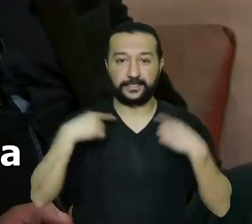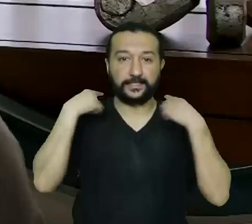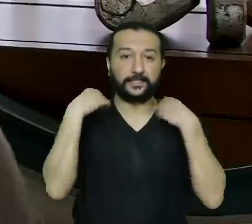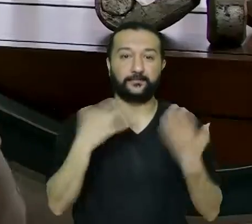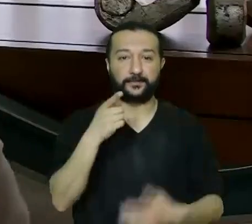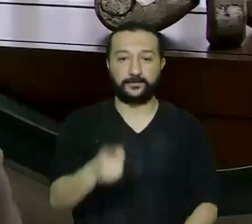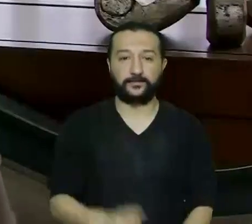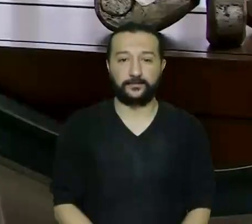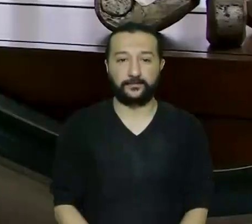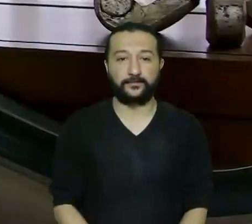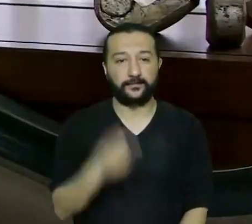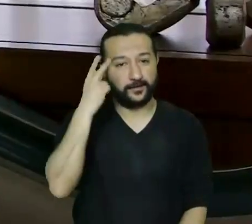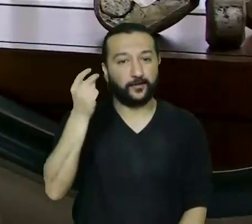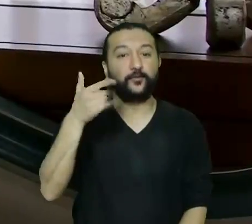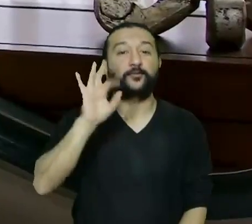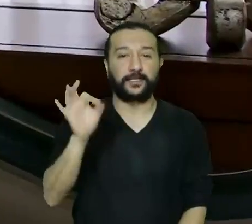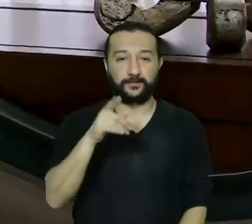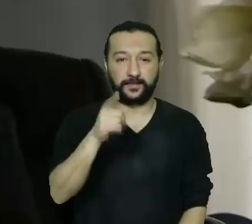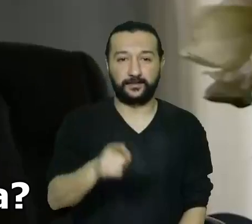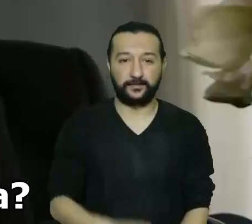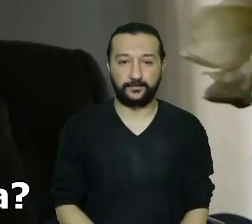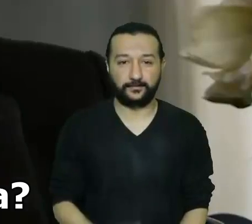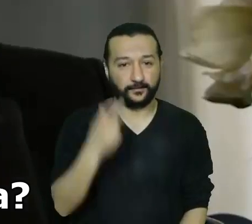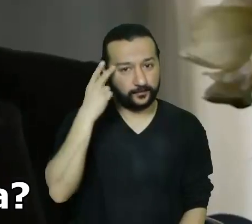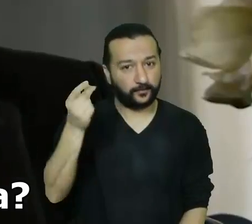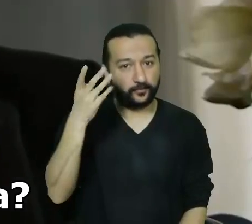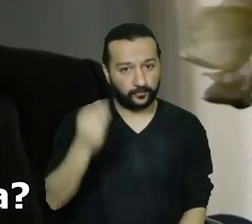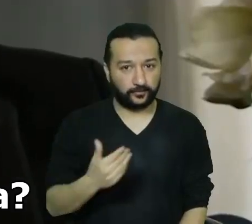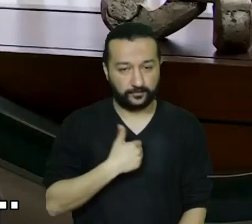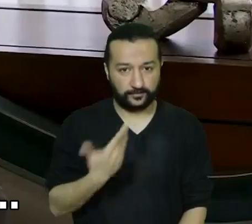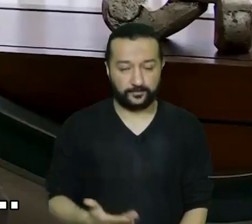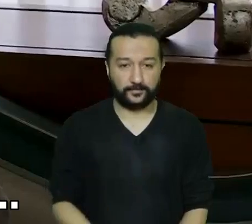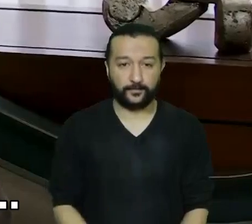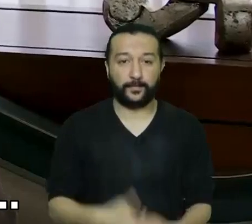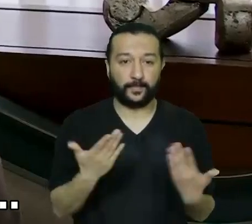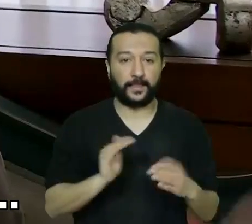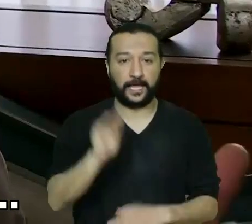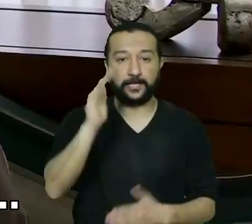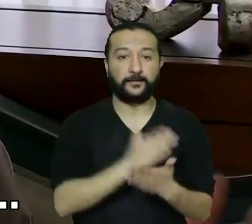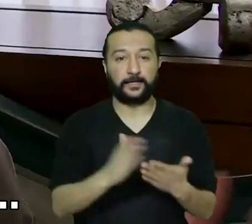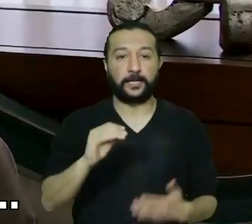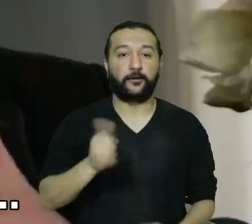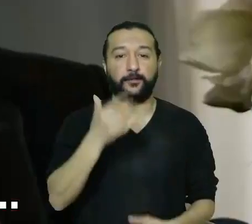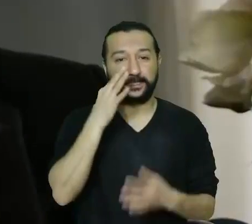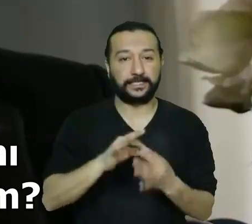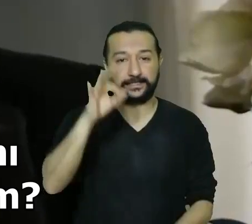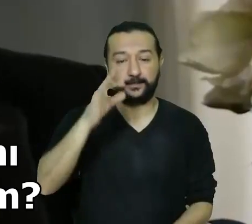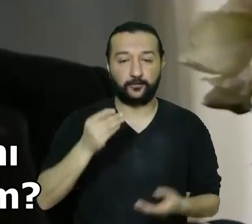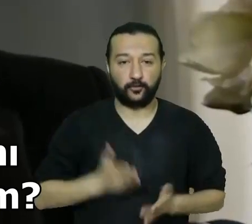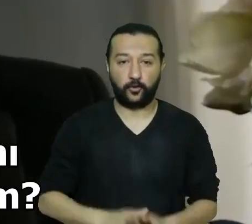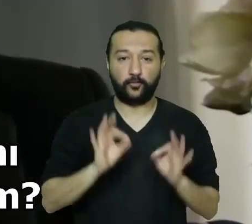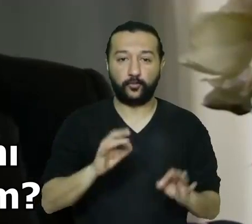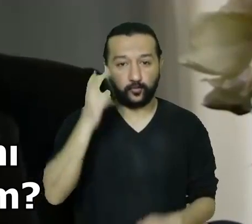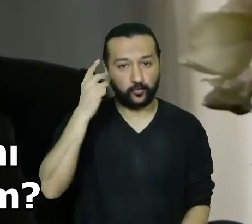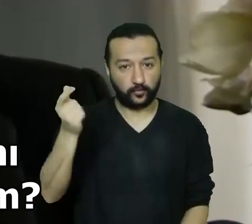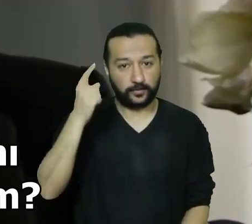mı ha? Ay, unutmadın demek. Unutur muyum hayatım ya? Hayatımın en önemli insanlığın doğum gününü